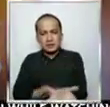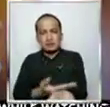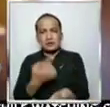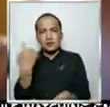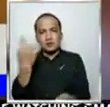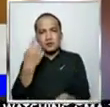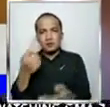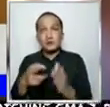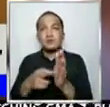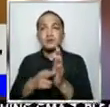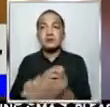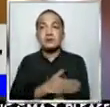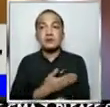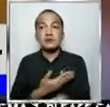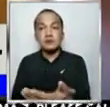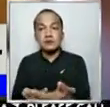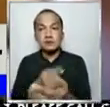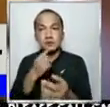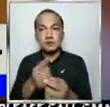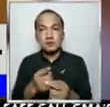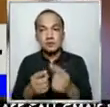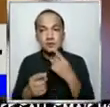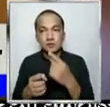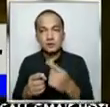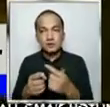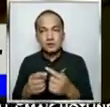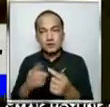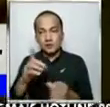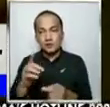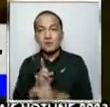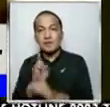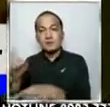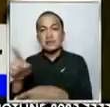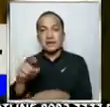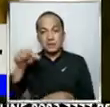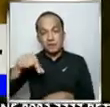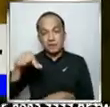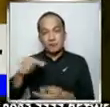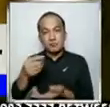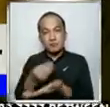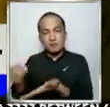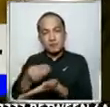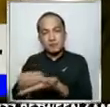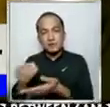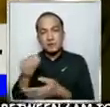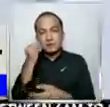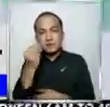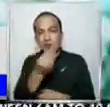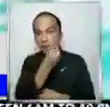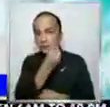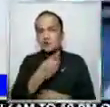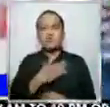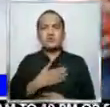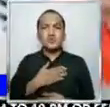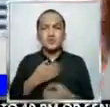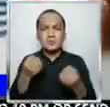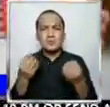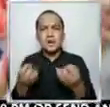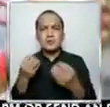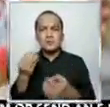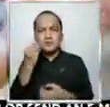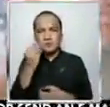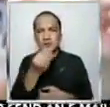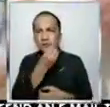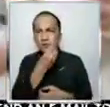ng anak. Dadaan kami sa Dangwa City nung kami ng Bulaklak. No, ang number one yung sinabi talaga. Mama, gusto ko maraming Bulaklak. Para